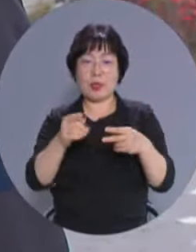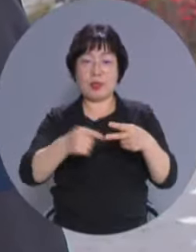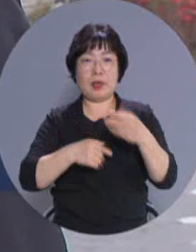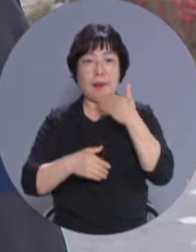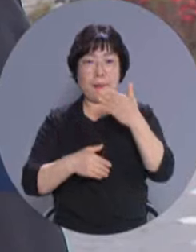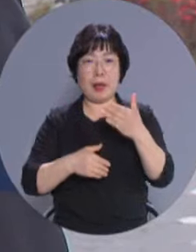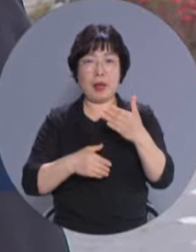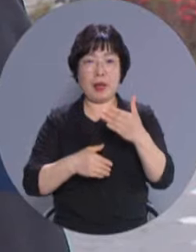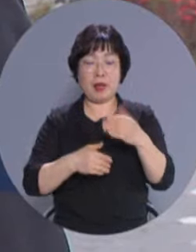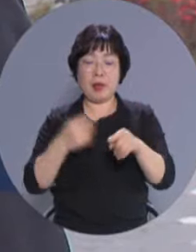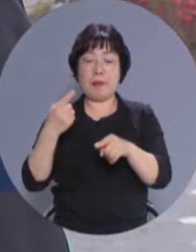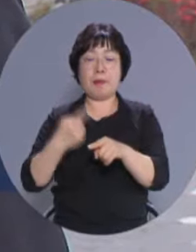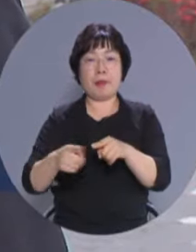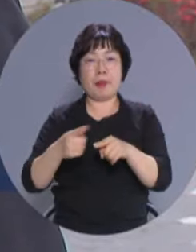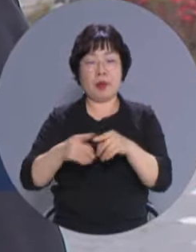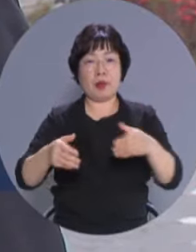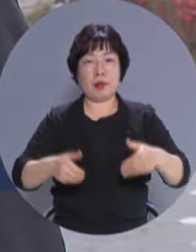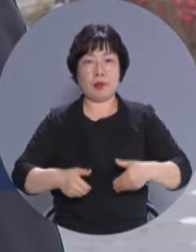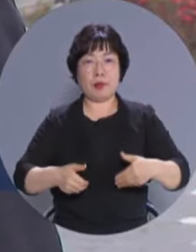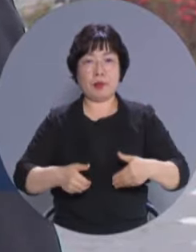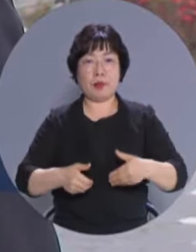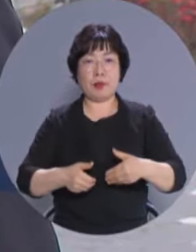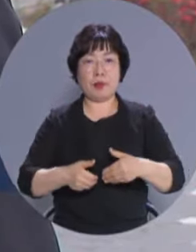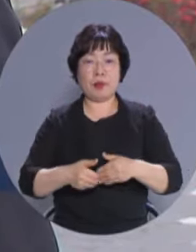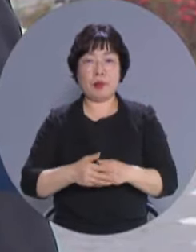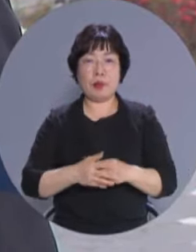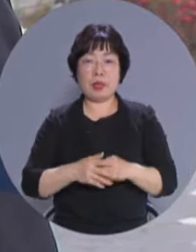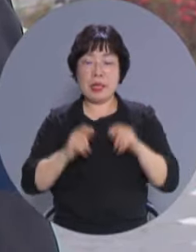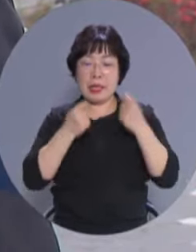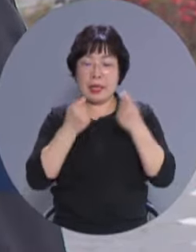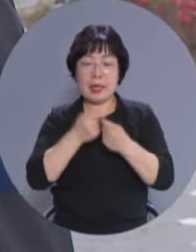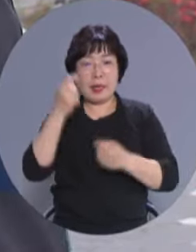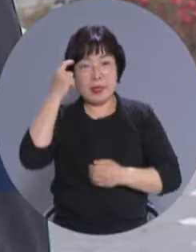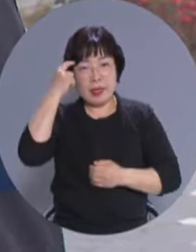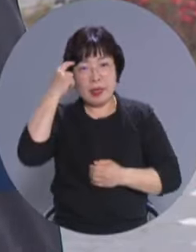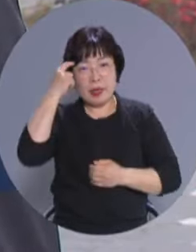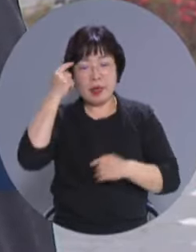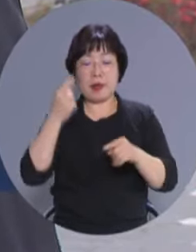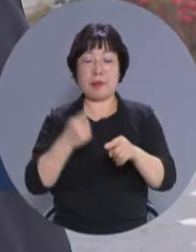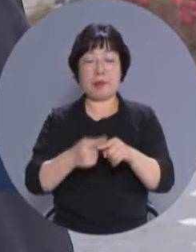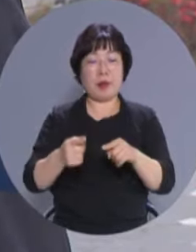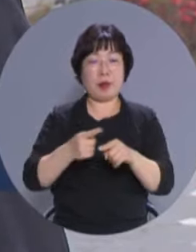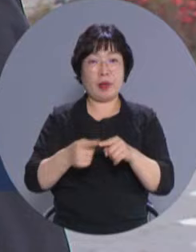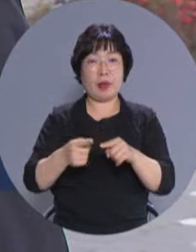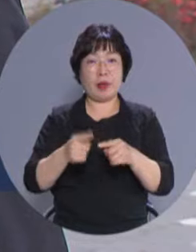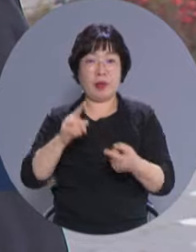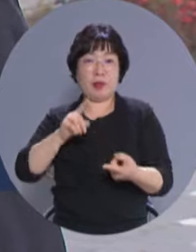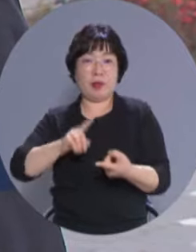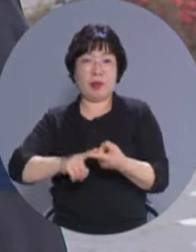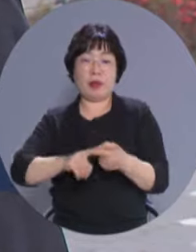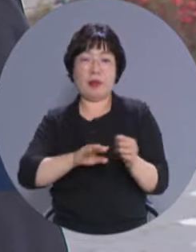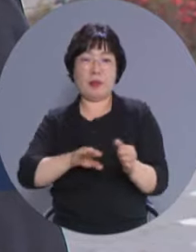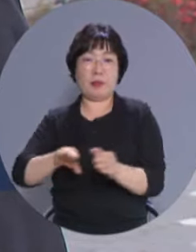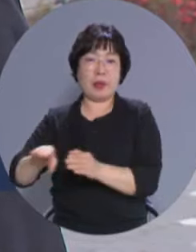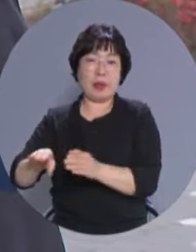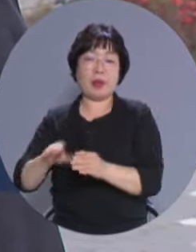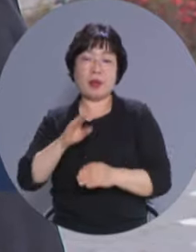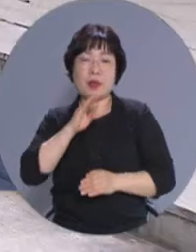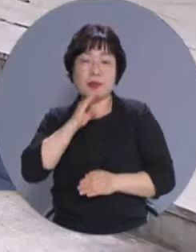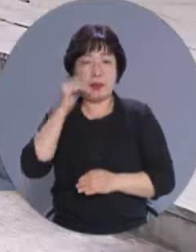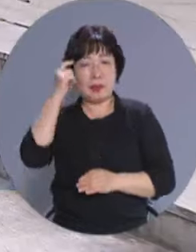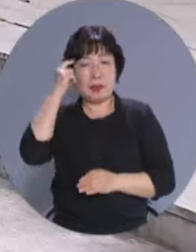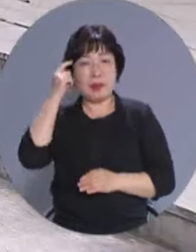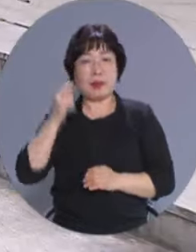그런 지표들이 이루어져야 되기 때문에 주관적인 그런 정성평가라든가 이런 부분들은 배제되는 것이 맞지